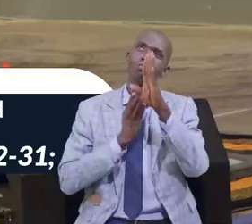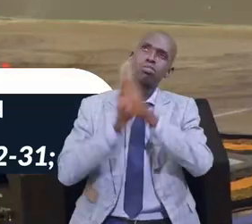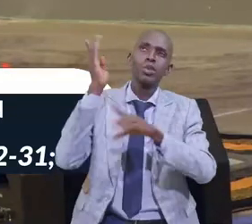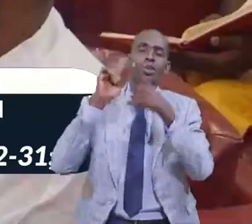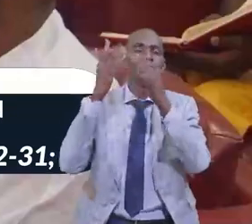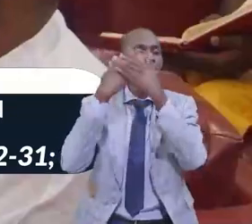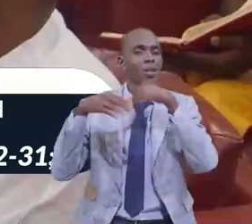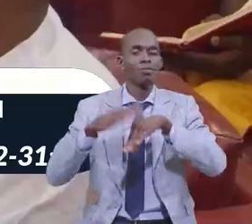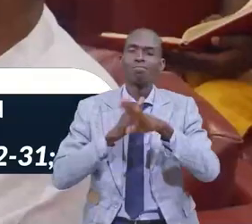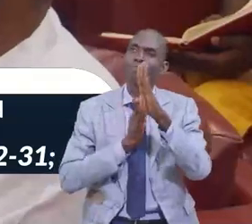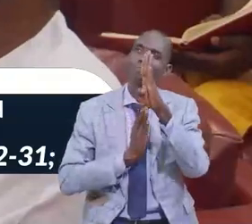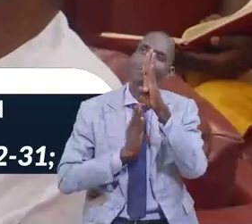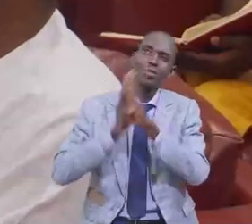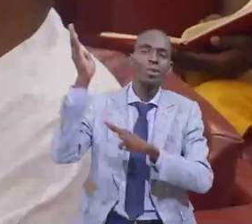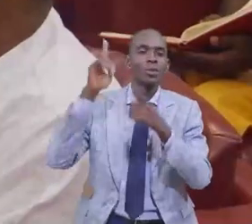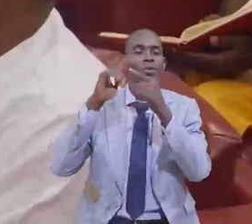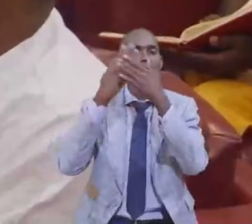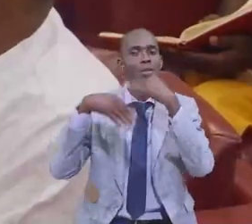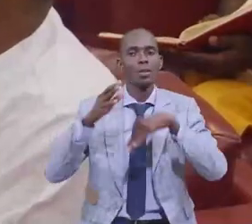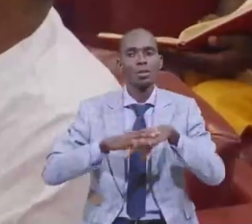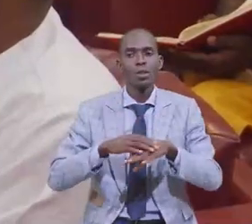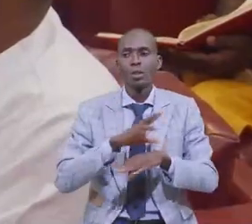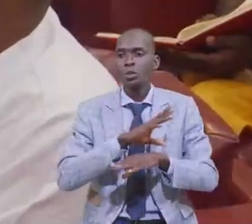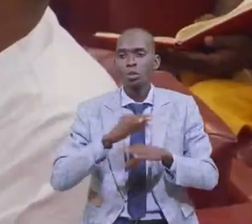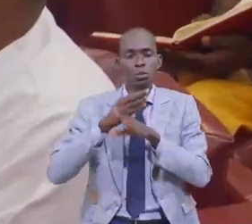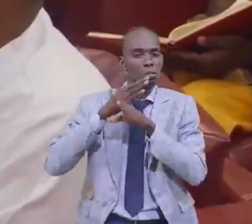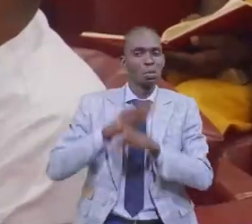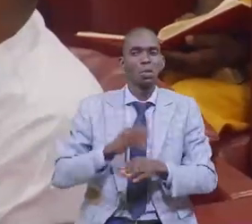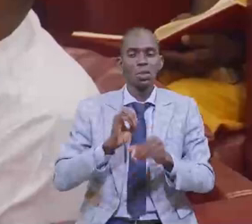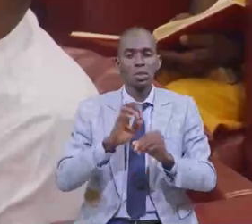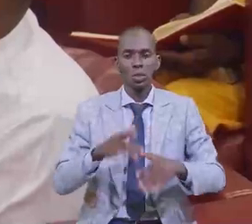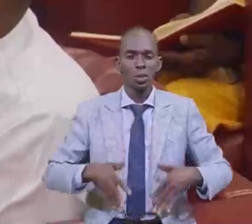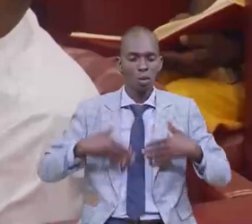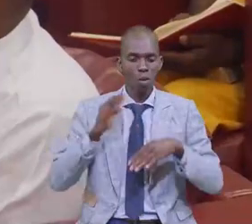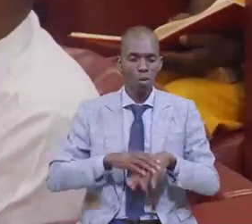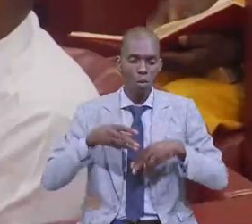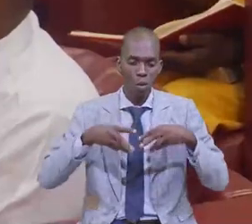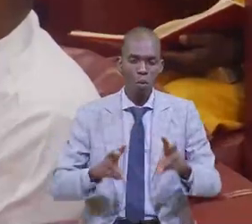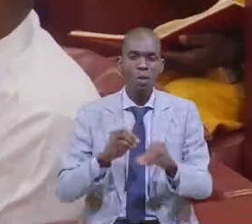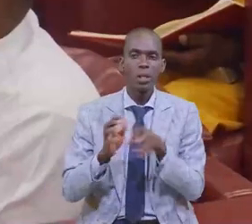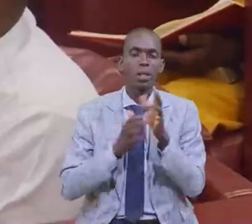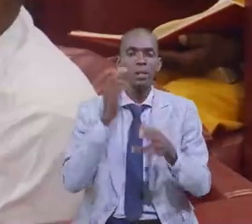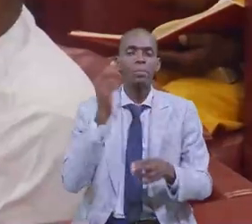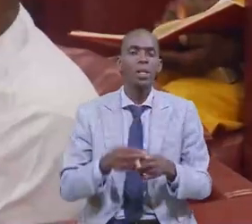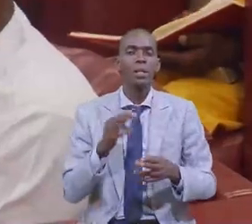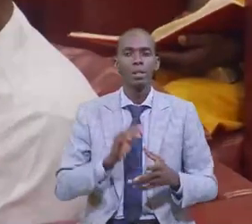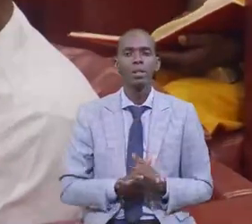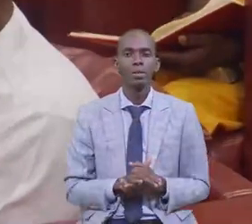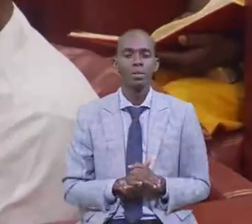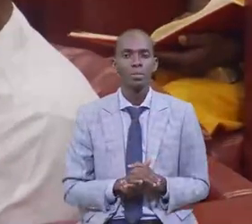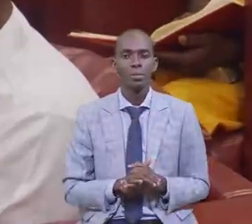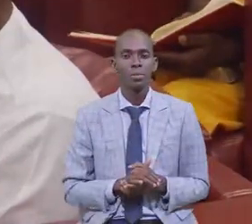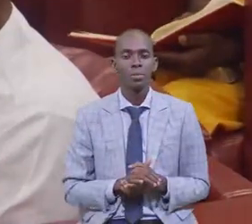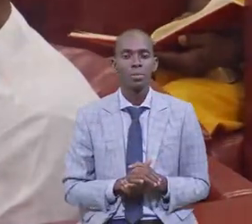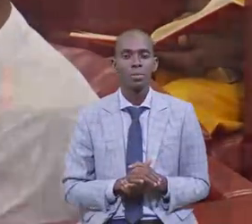directement. Directement. Pas d'empêchement dans votre vie, sur votre voie, au nom de